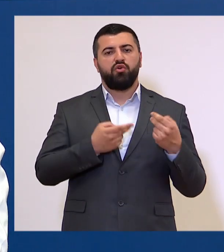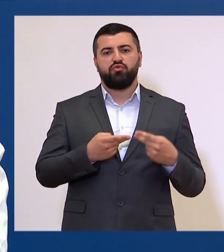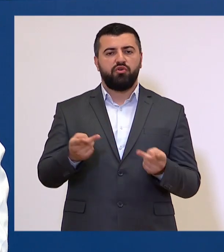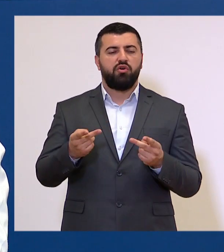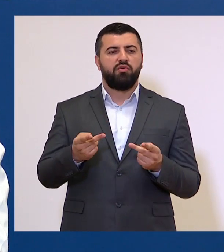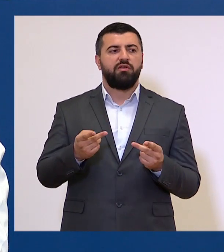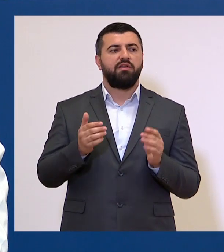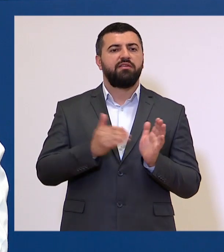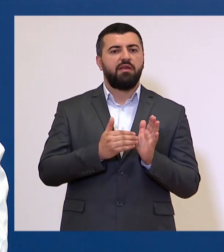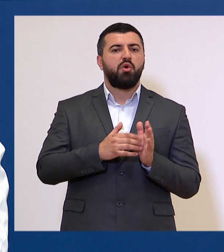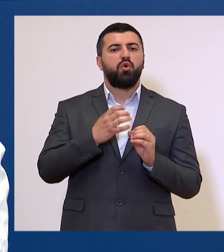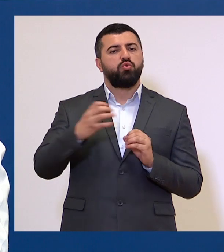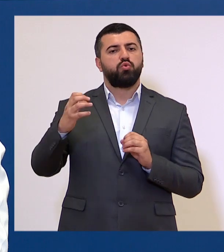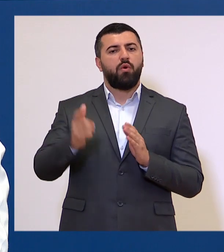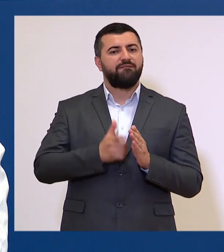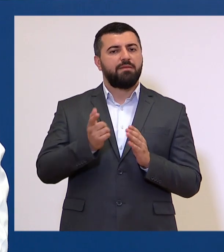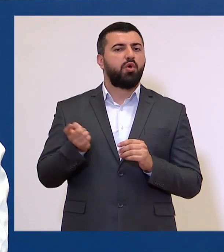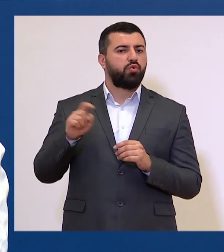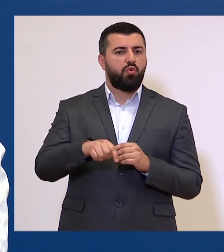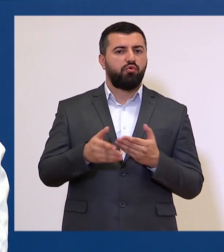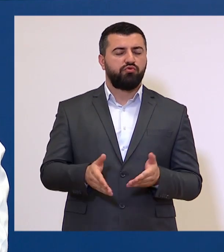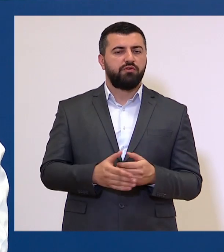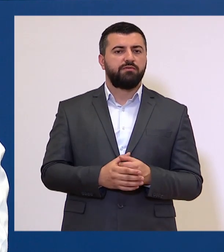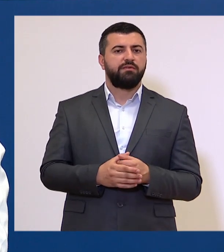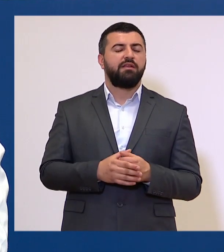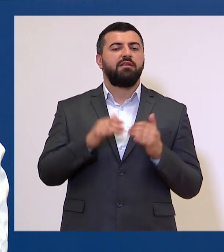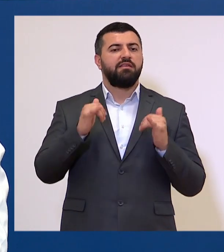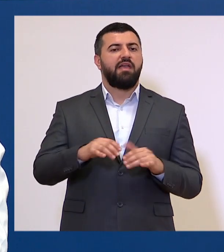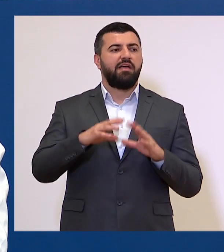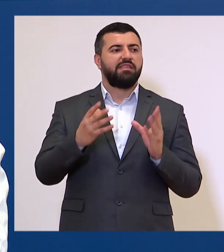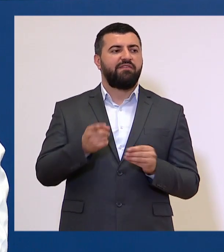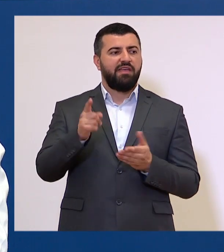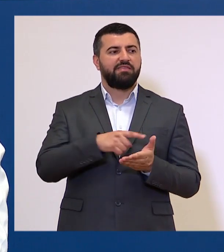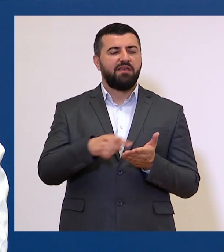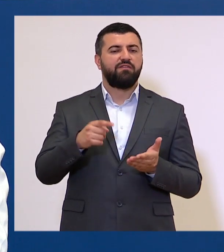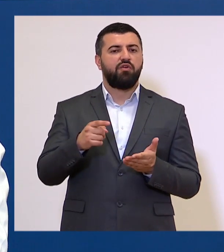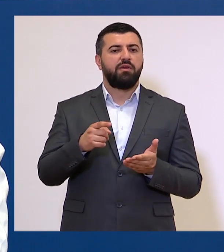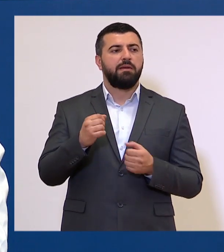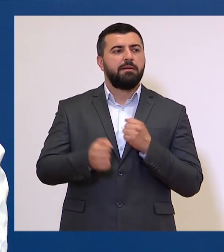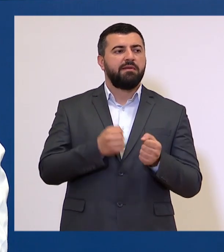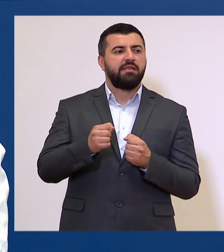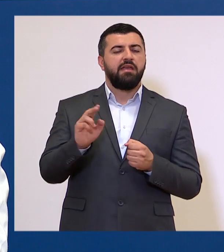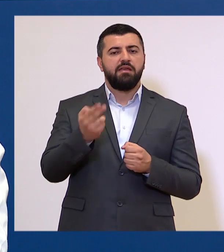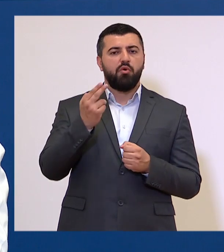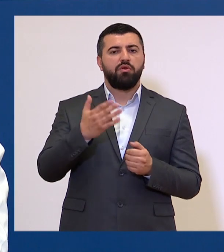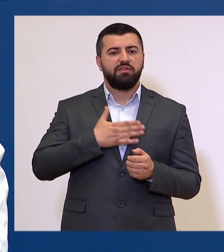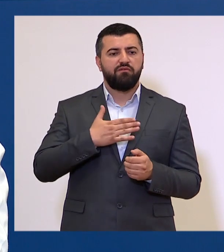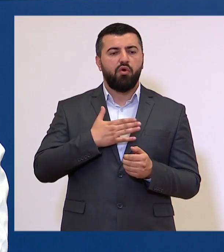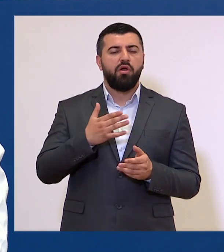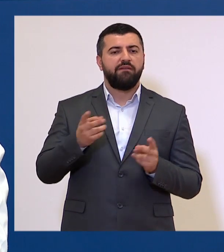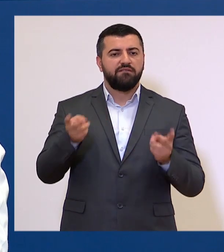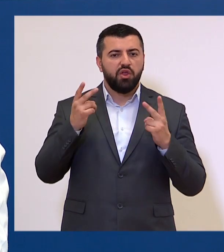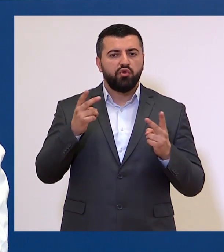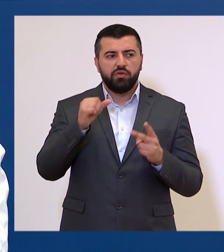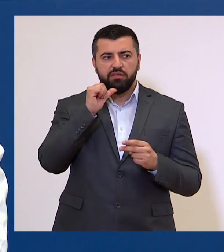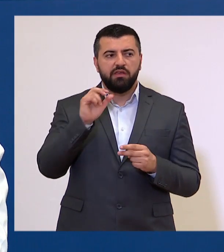dostupni, odnosno treba će duže vremena da dođu do nas. Za sad svi ovi testovi brzi, oni imaju svoju vrijednost,